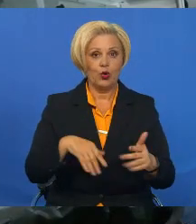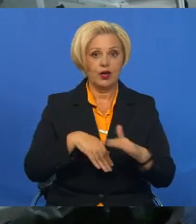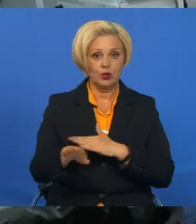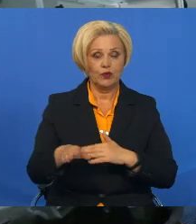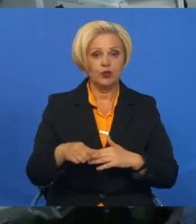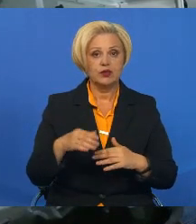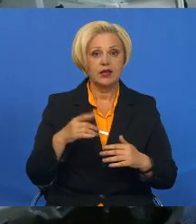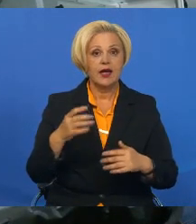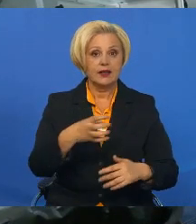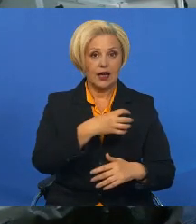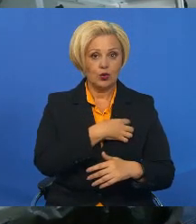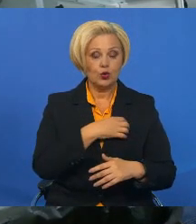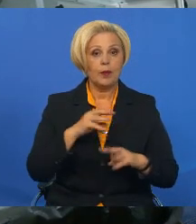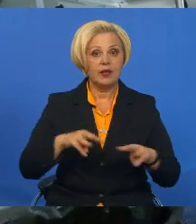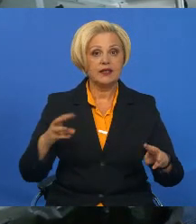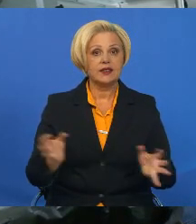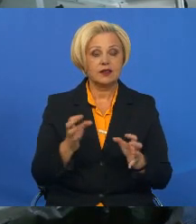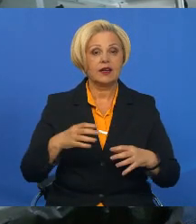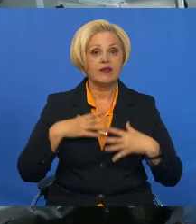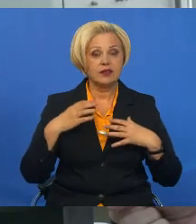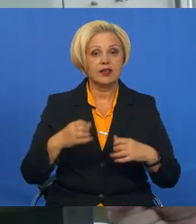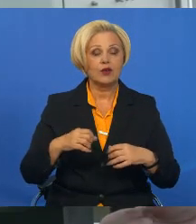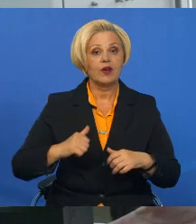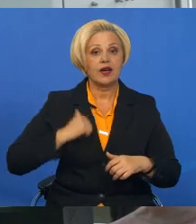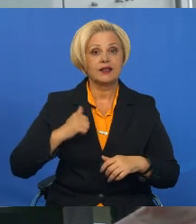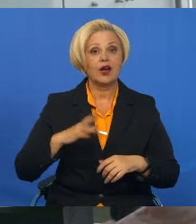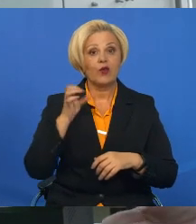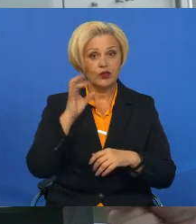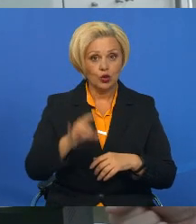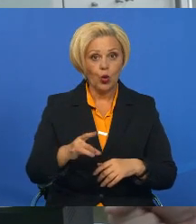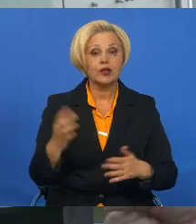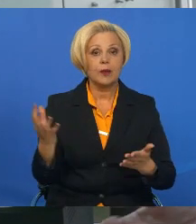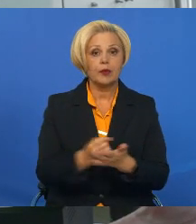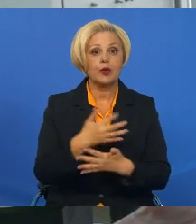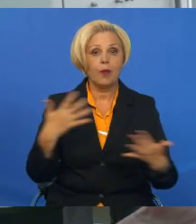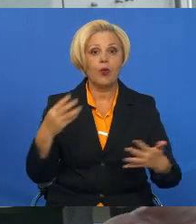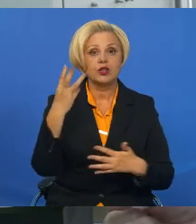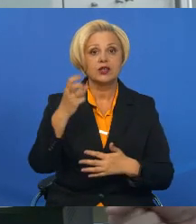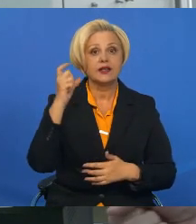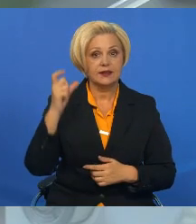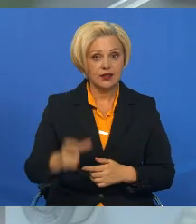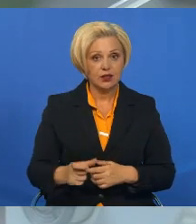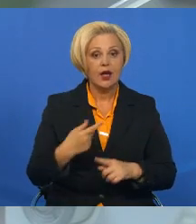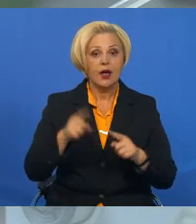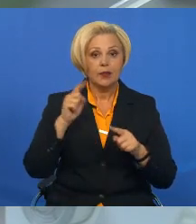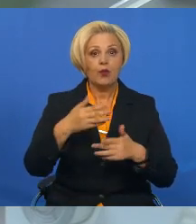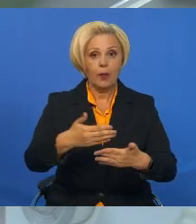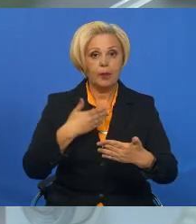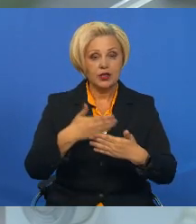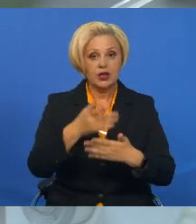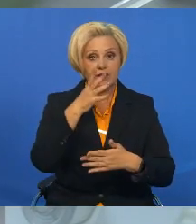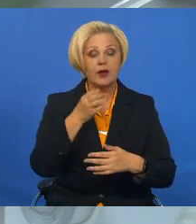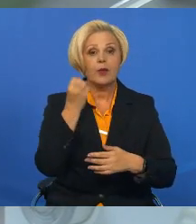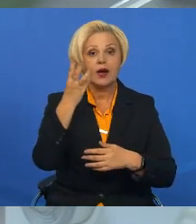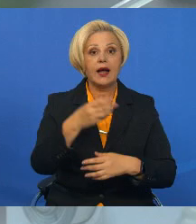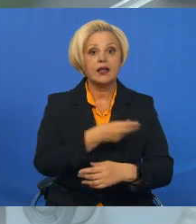на грудный знак Министерства охраны здоровья гоноровый донор Республики Беларусь отрымливает больше как 300 человек. Причем в ближайший час колькость